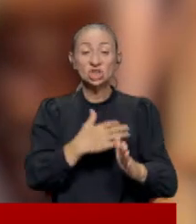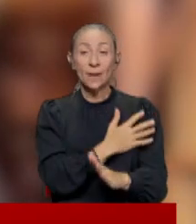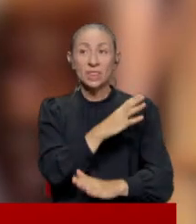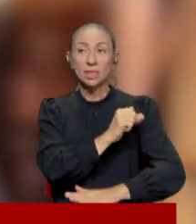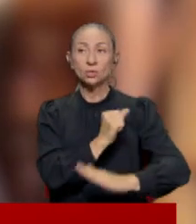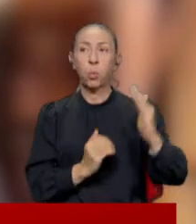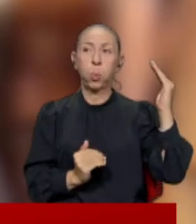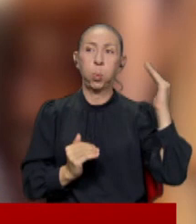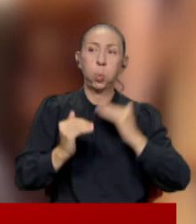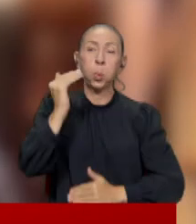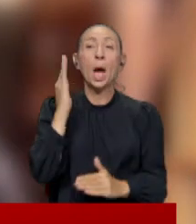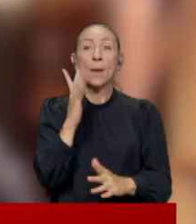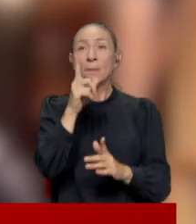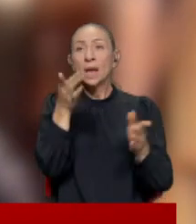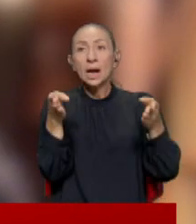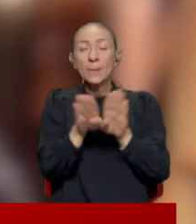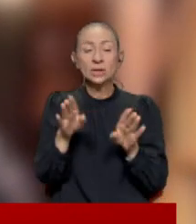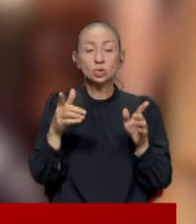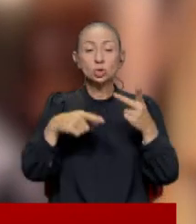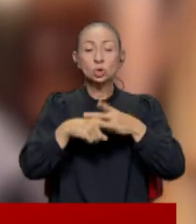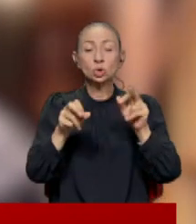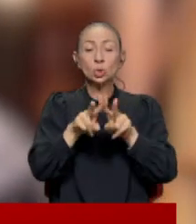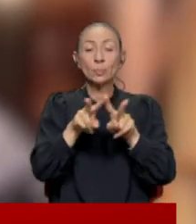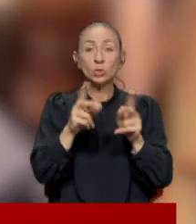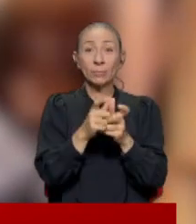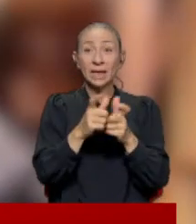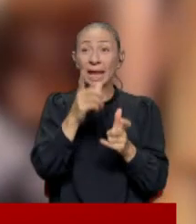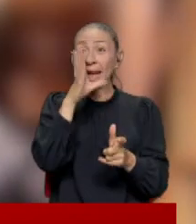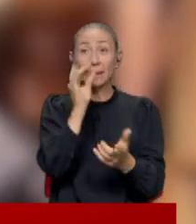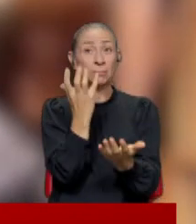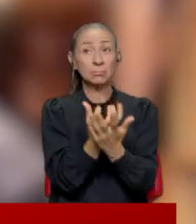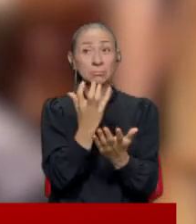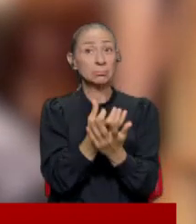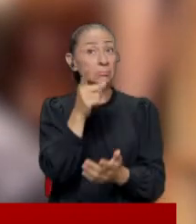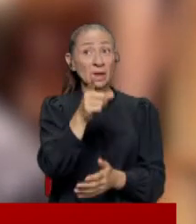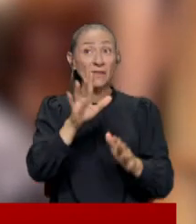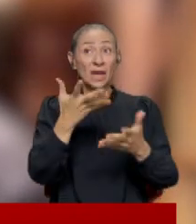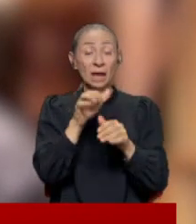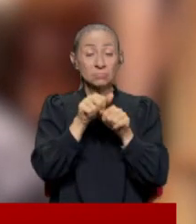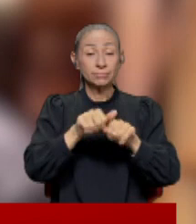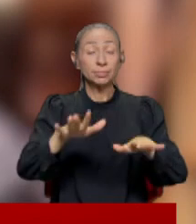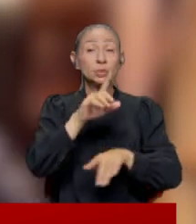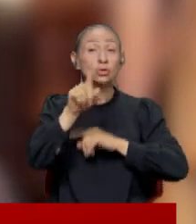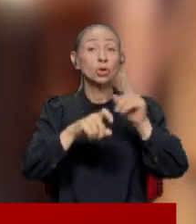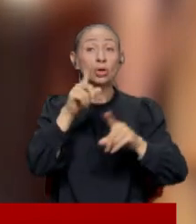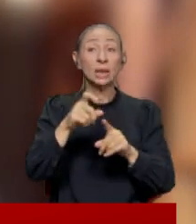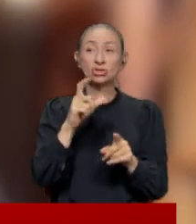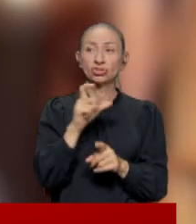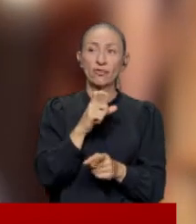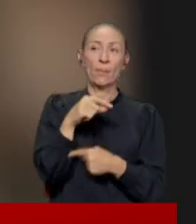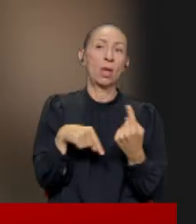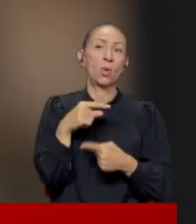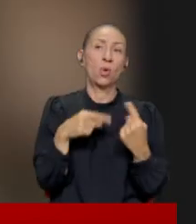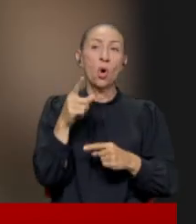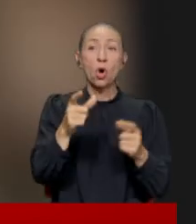tansiyonu yükseltti ama kapalı bir Zoom toplantısının nasıl ve kim tarafından kayda alındı ya da sızdırıldı sorularına yanıt